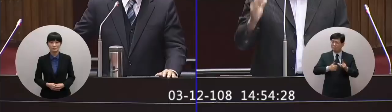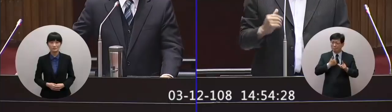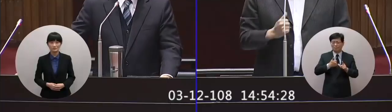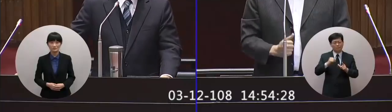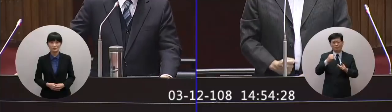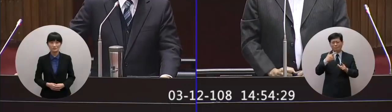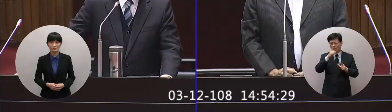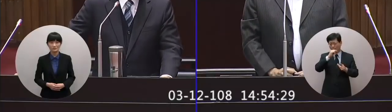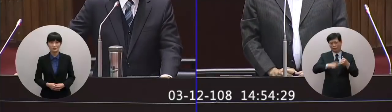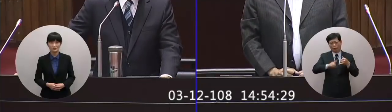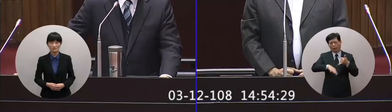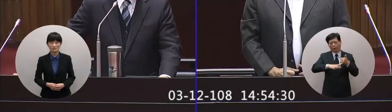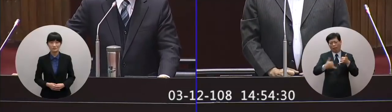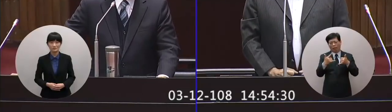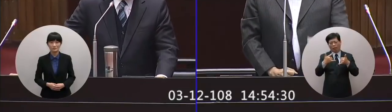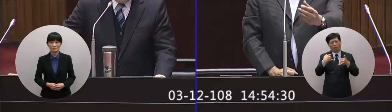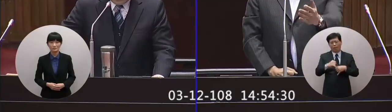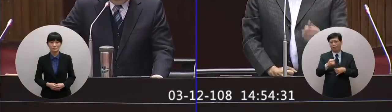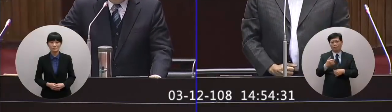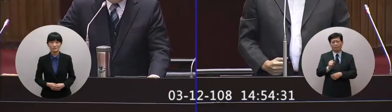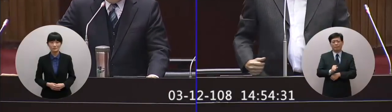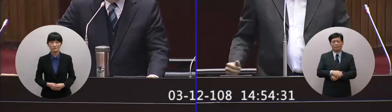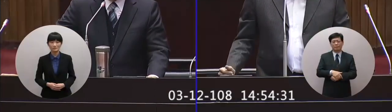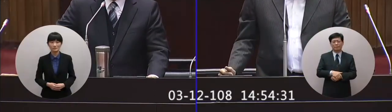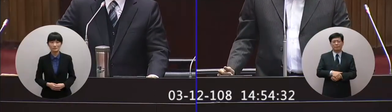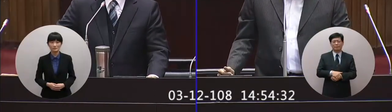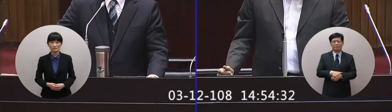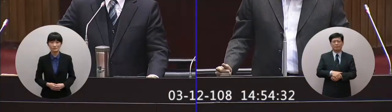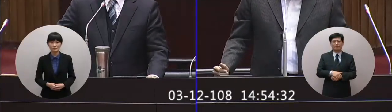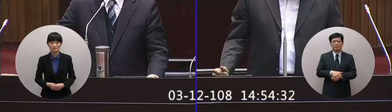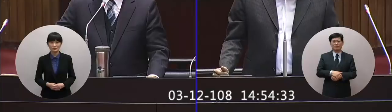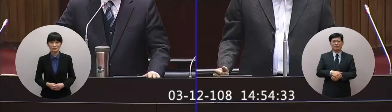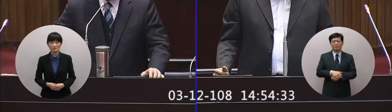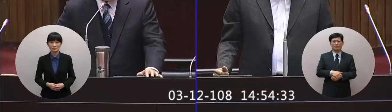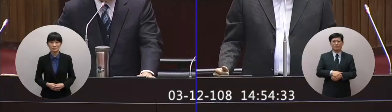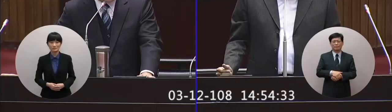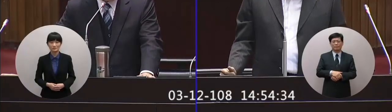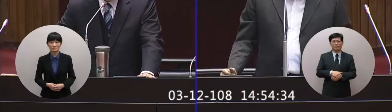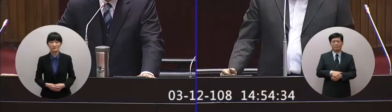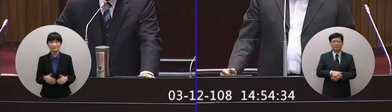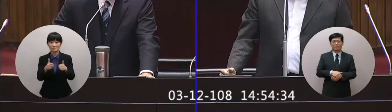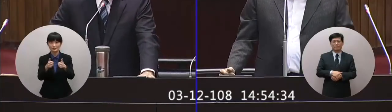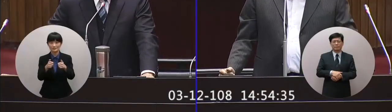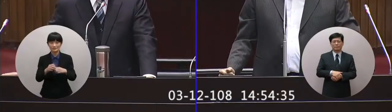不能站买毛衰啦，院长，来，不好意思，请你表达你的看法一下，来， 感